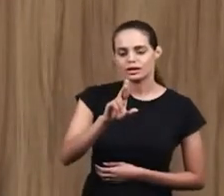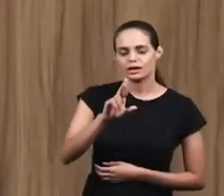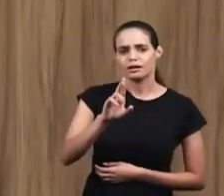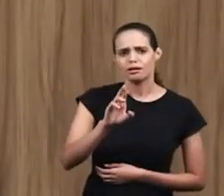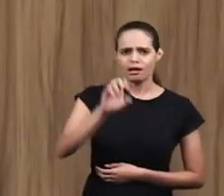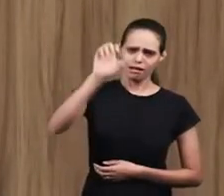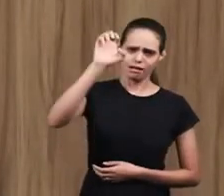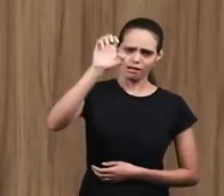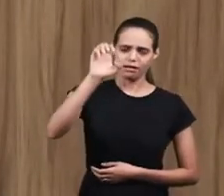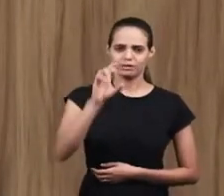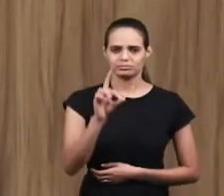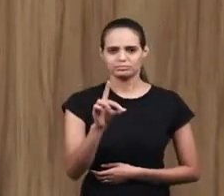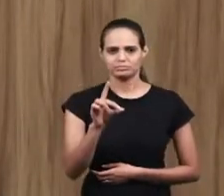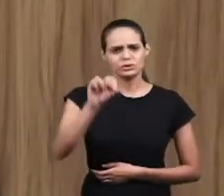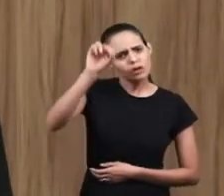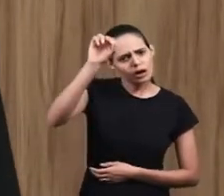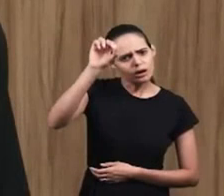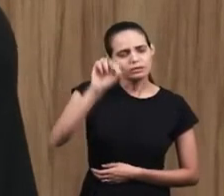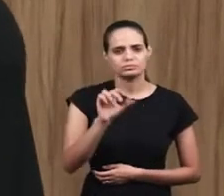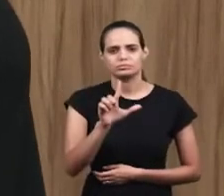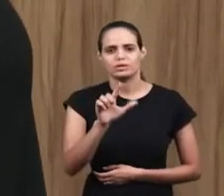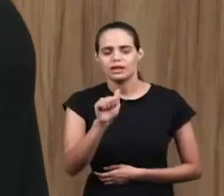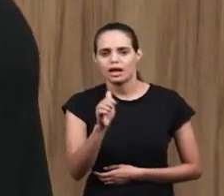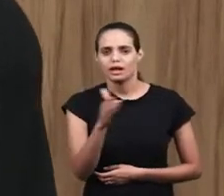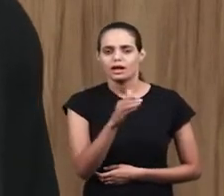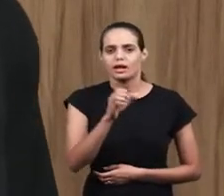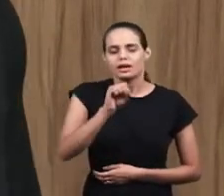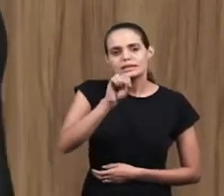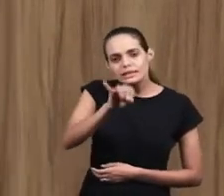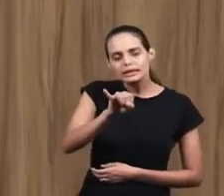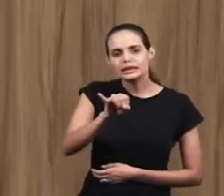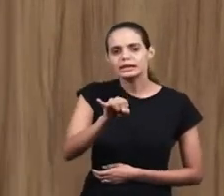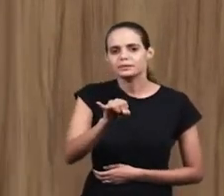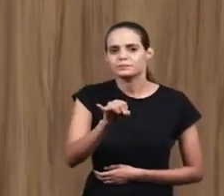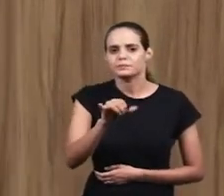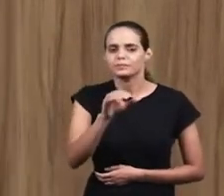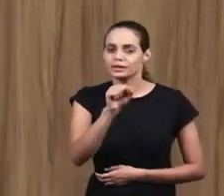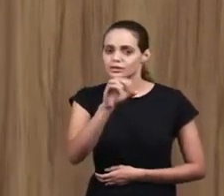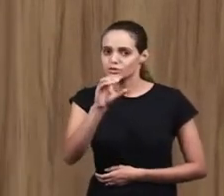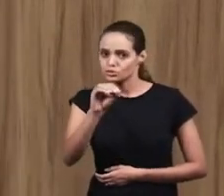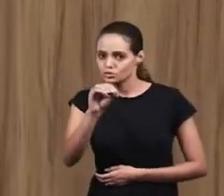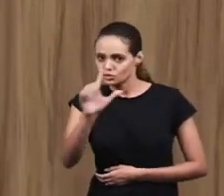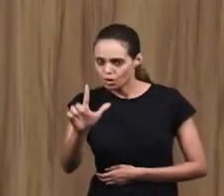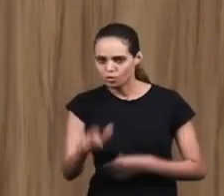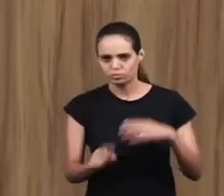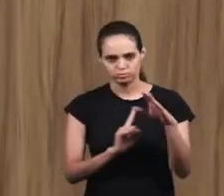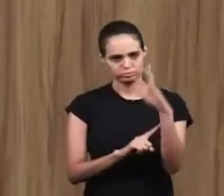G für die germanische und B für die barocke anzeigt. Wir lernten bereits die